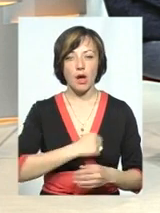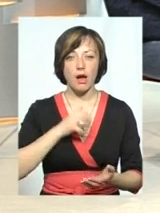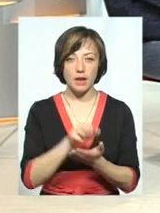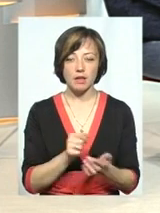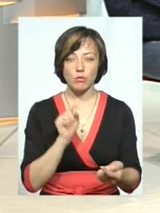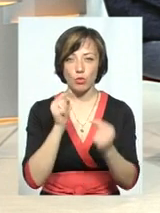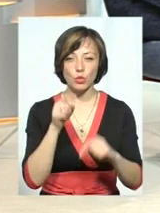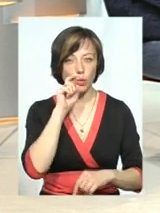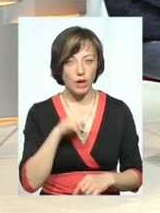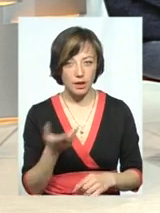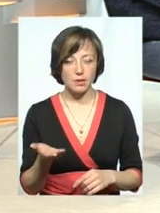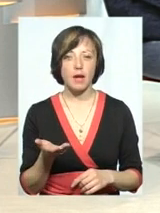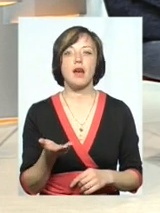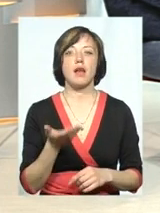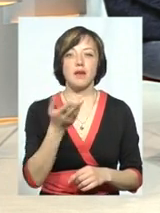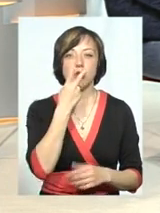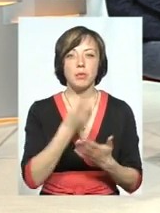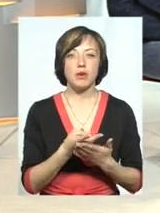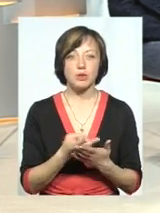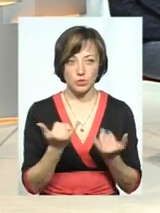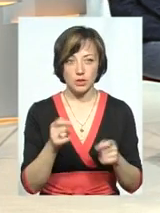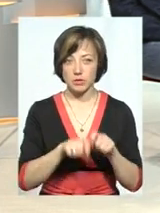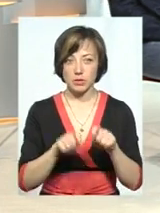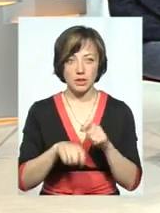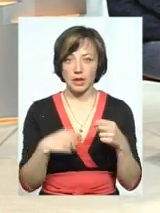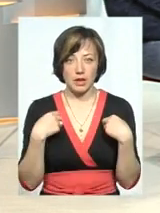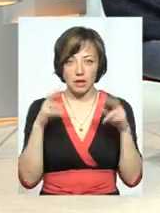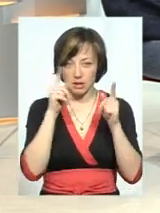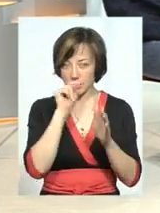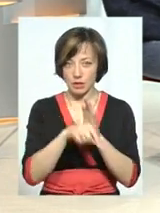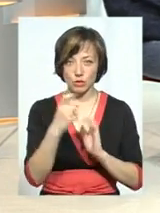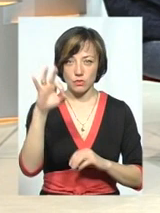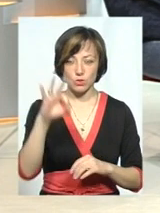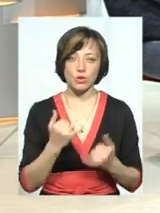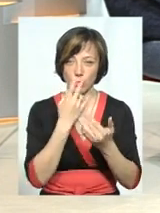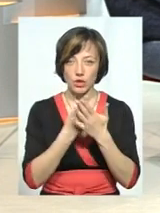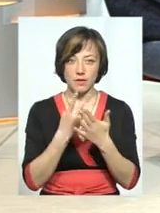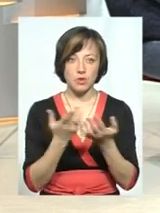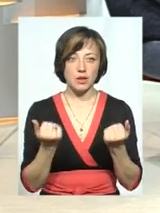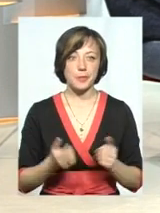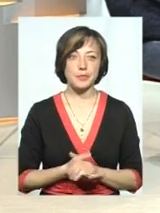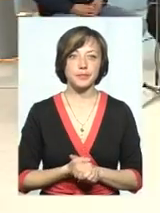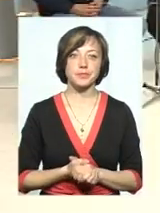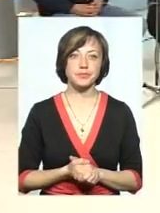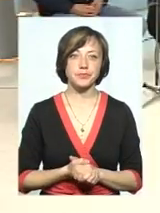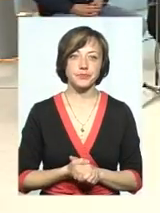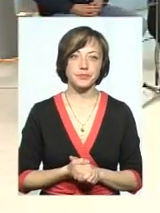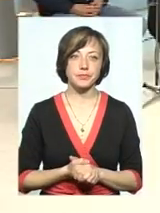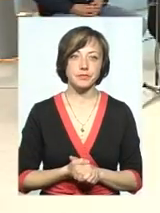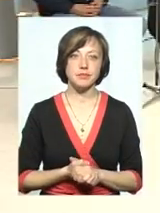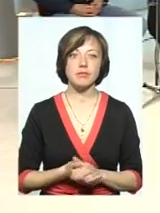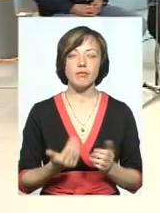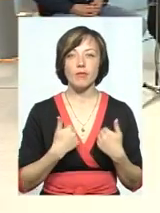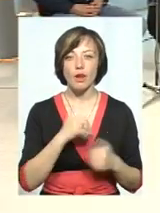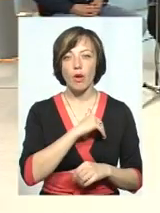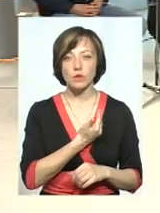відносно України. Ви ж бачили, наскільки... Окей, сьогодні перевіримо. Я не вникав на 100%. Ні, сьогодні подивимося. Сергію запитання, так? Ні, я хотів